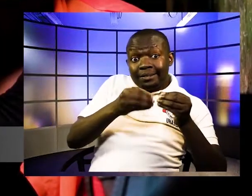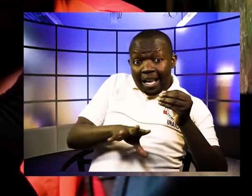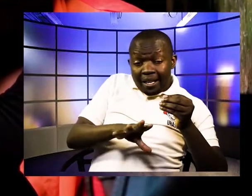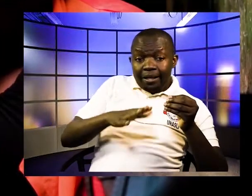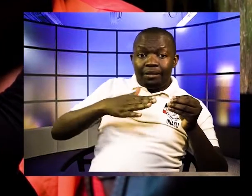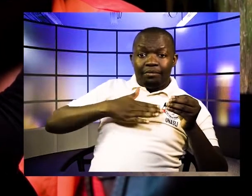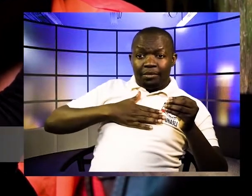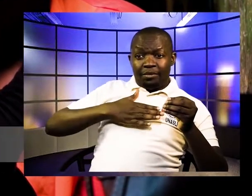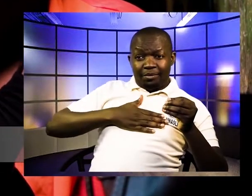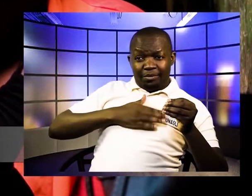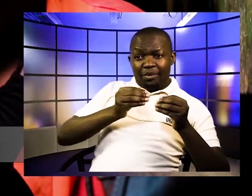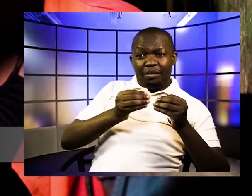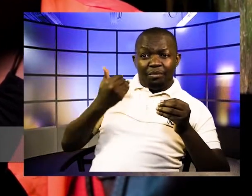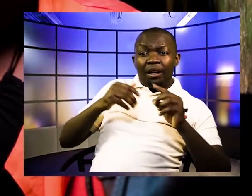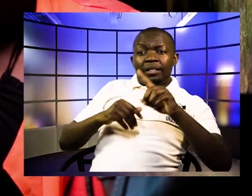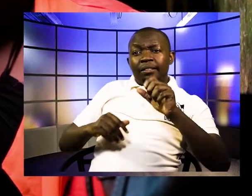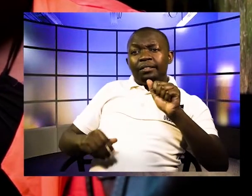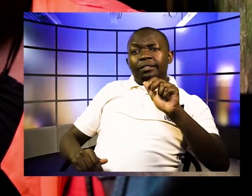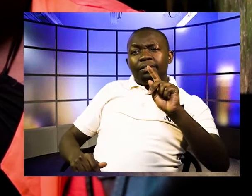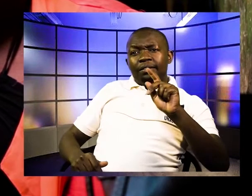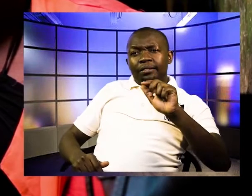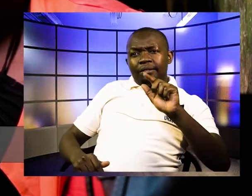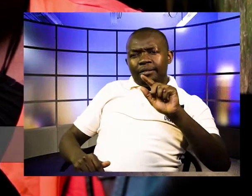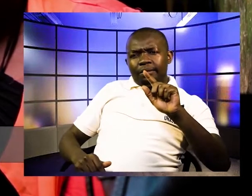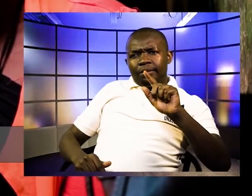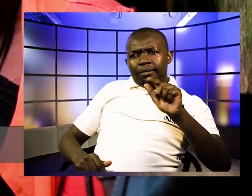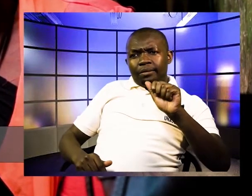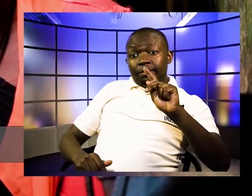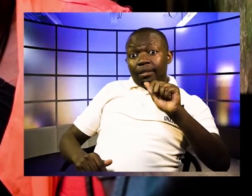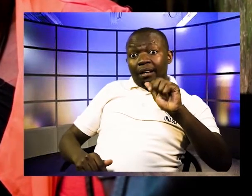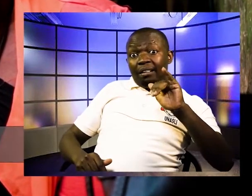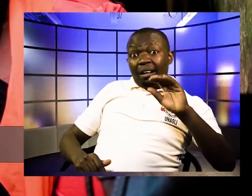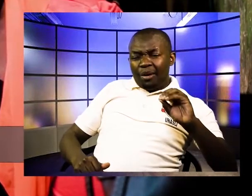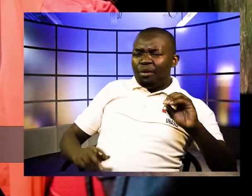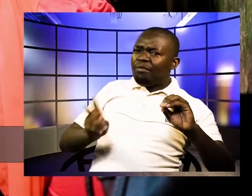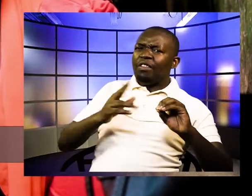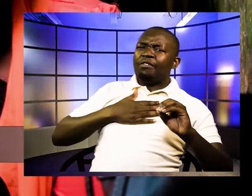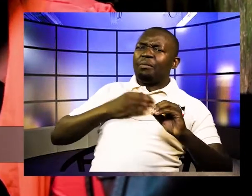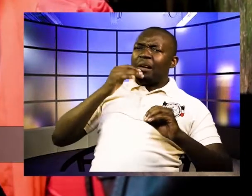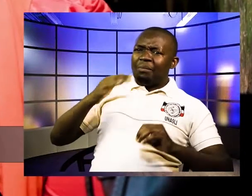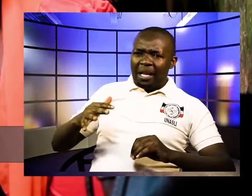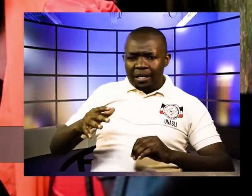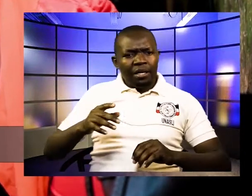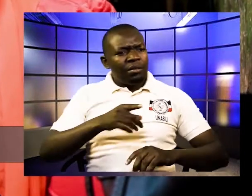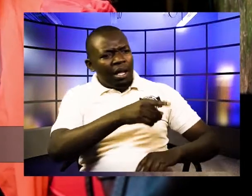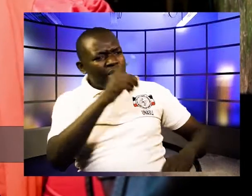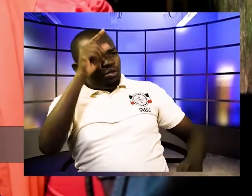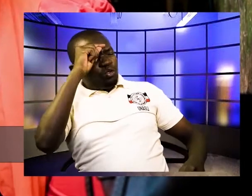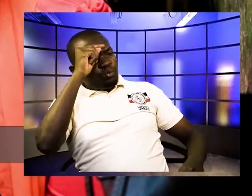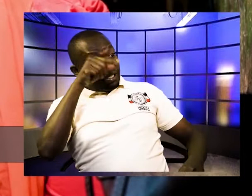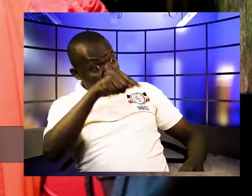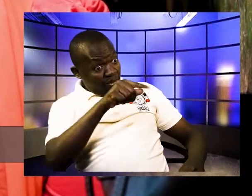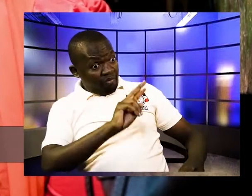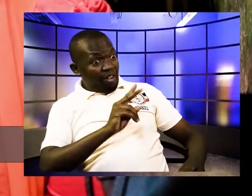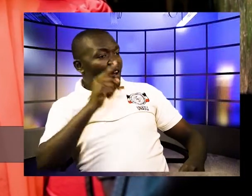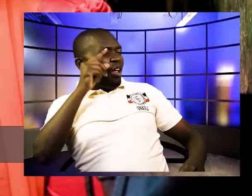much. Poli musiru. Poli na magoye. Namboya, awanya kata, chaka swahema.